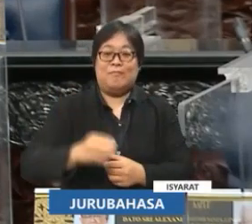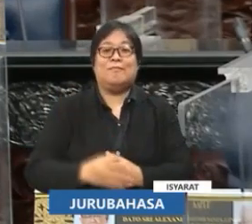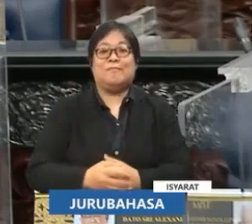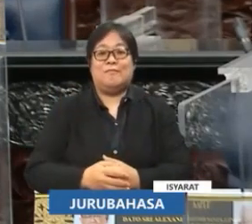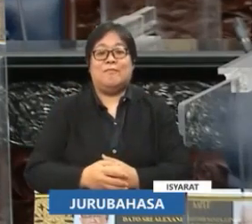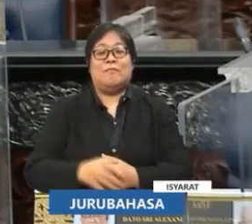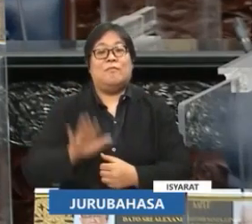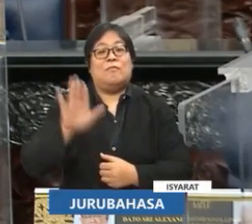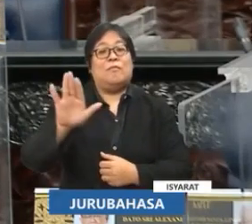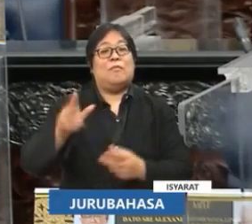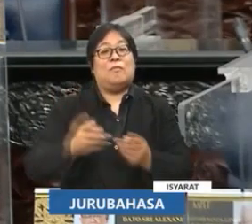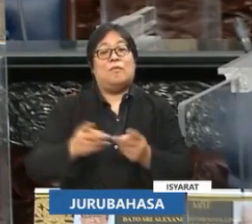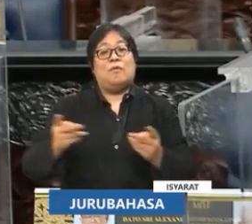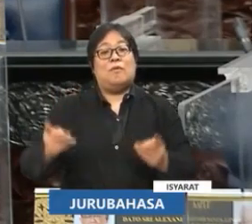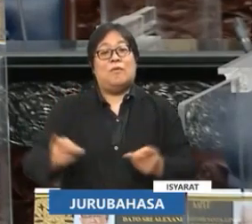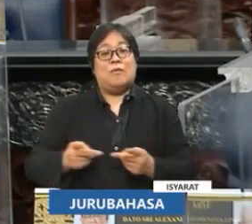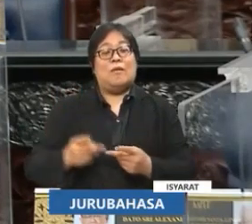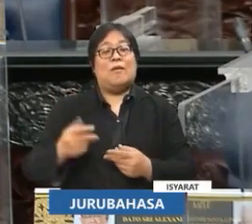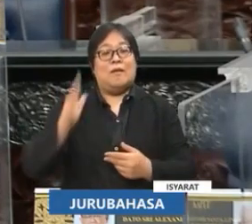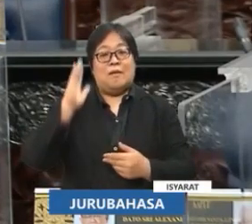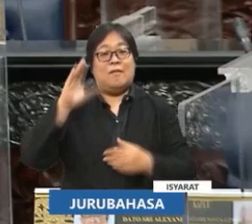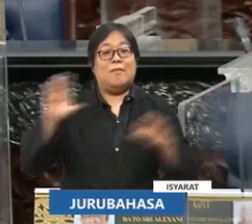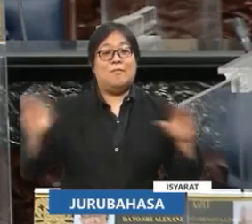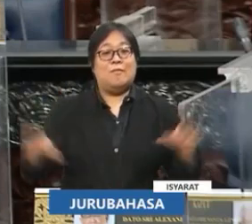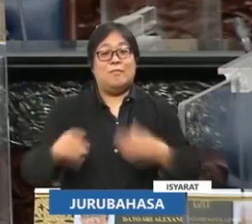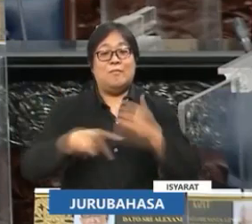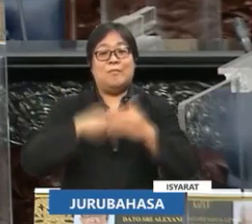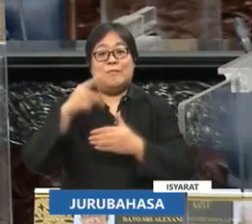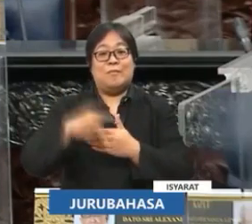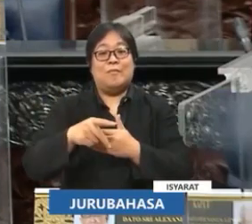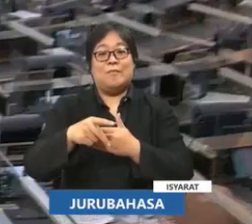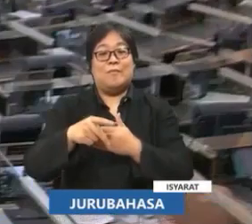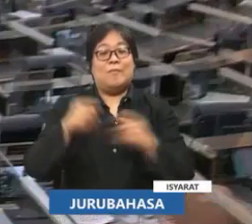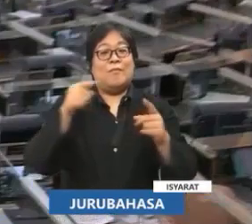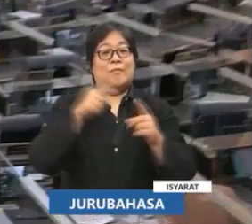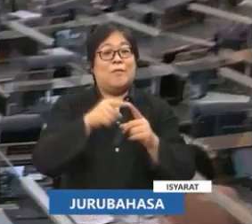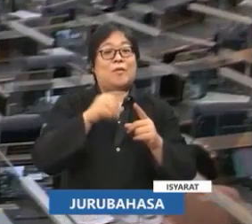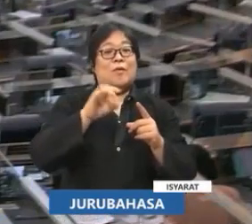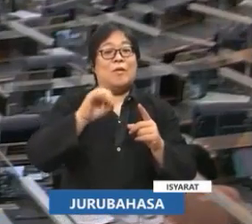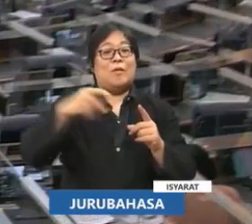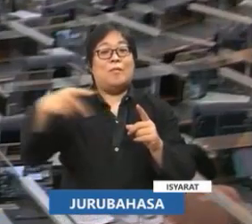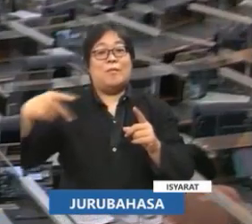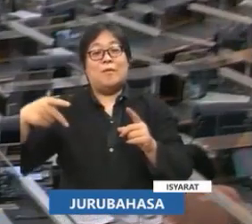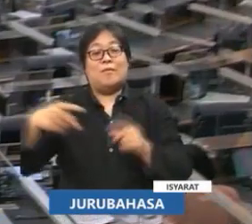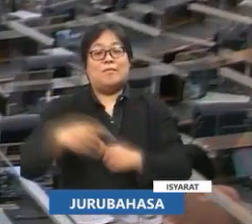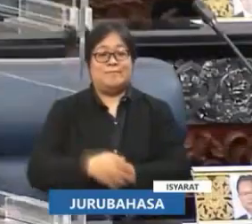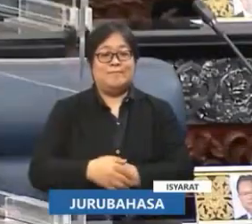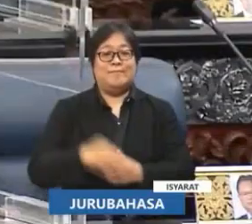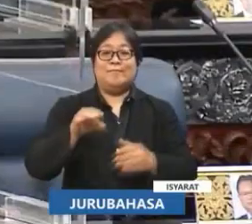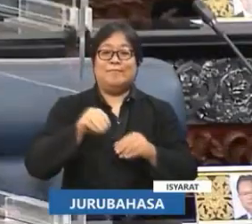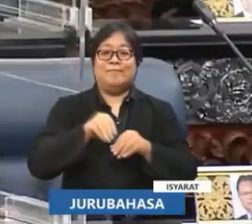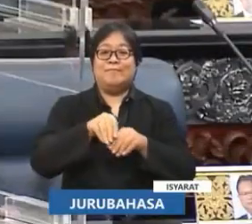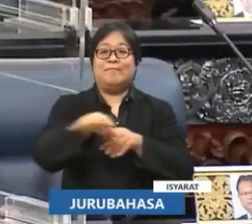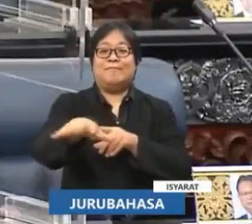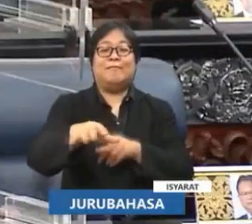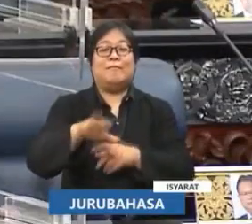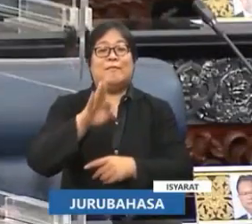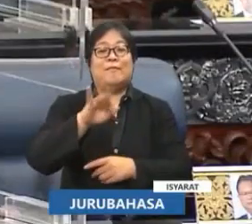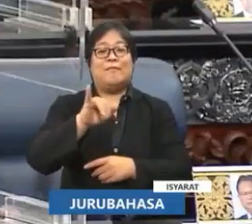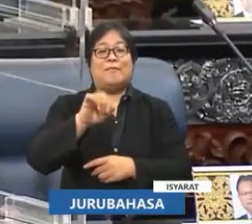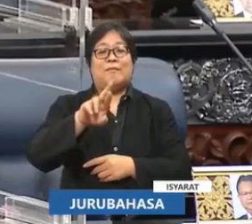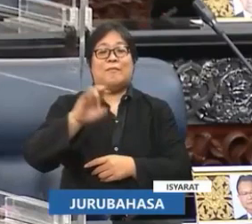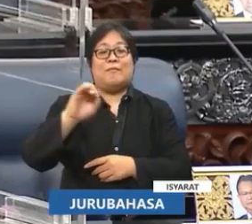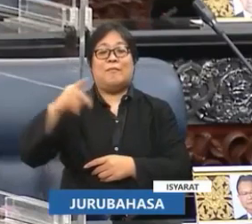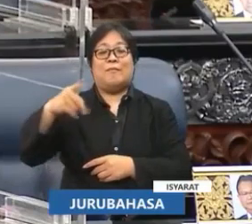dalam kawasan Yang Berhormat kita melaksanakan program Point of Presence, iaitu untuk menyalurkan fiber optik